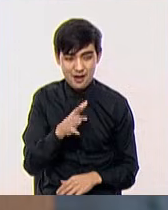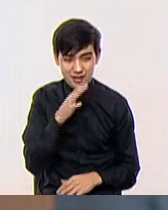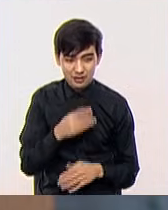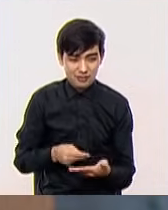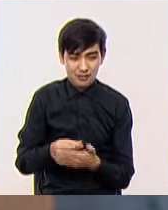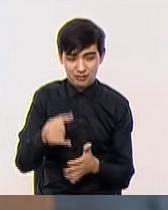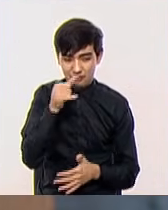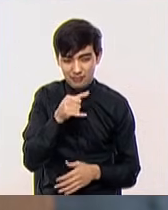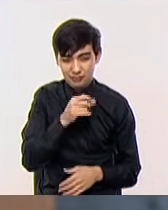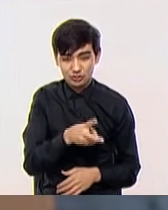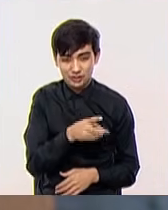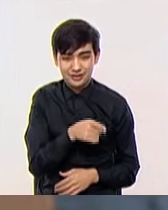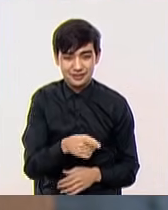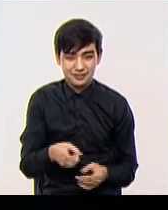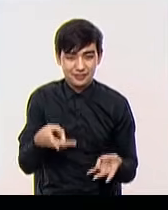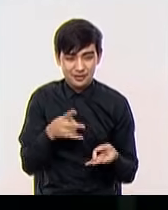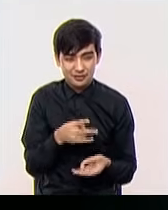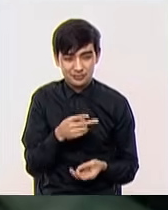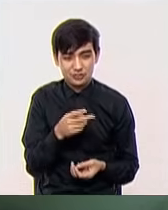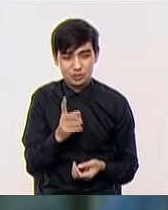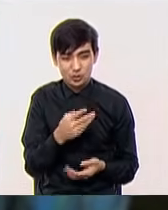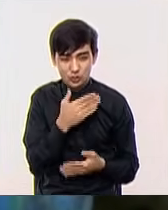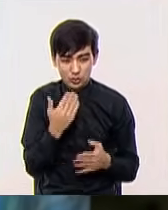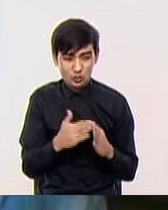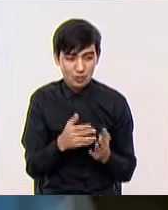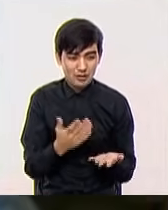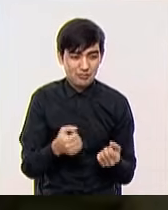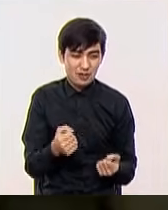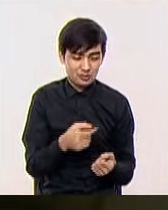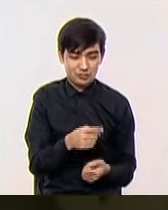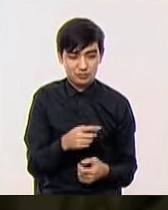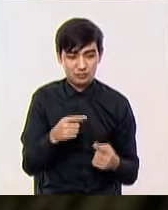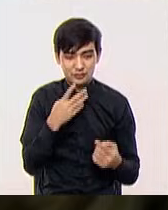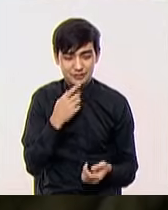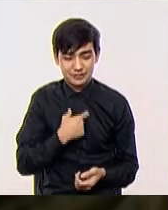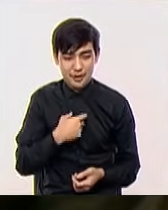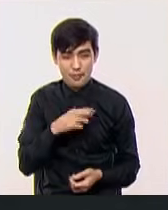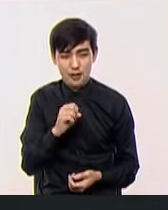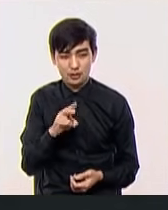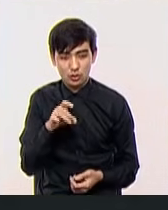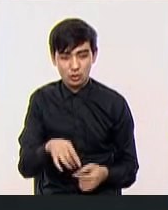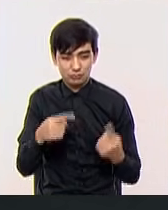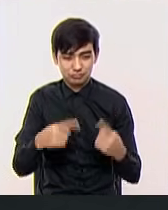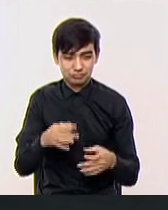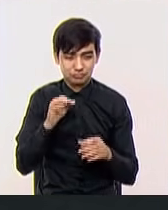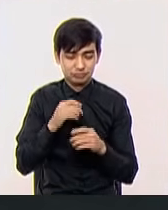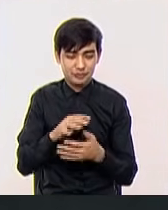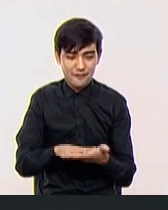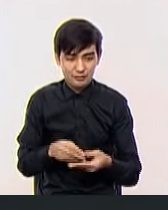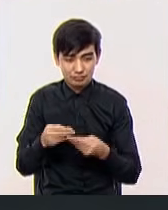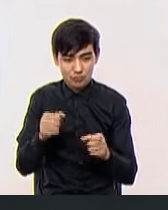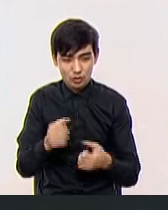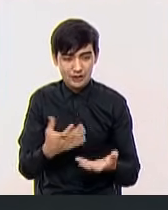бойы төлей алмаған, атында ешбір мүлкі жоқ азаматтарғана өзін банкрот деп жариялай алады. Банкроттау рәсімі сот арқылы